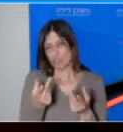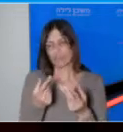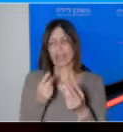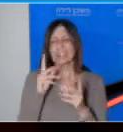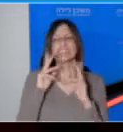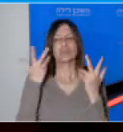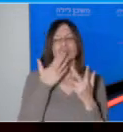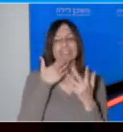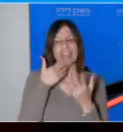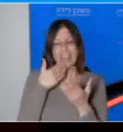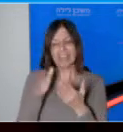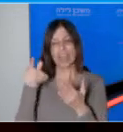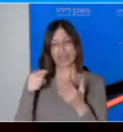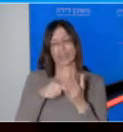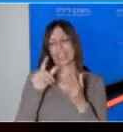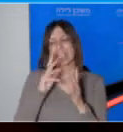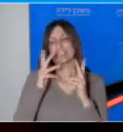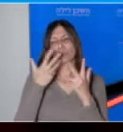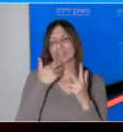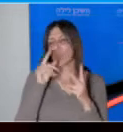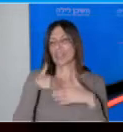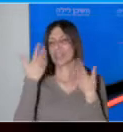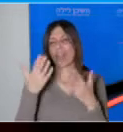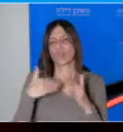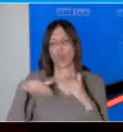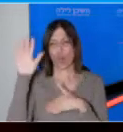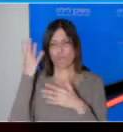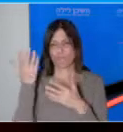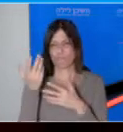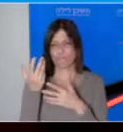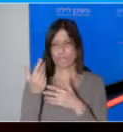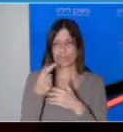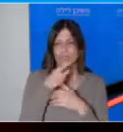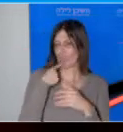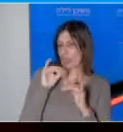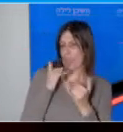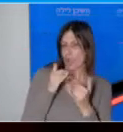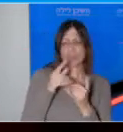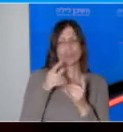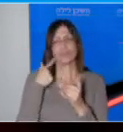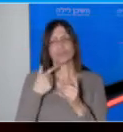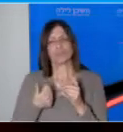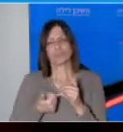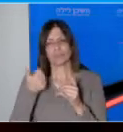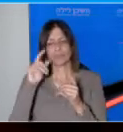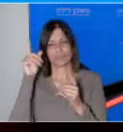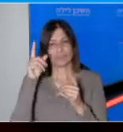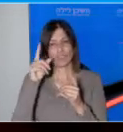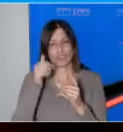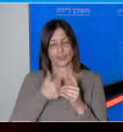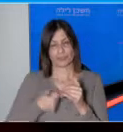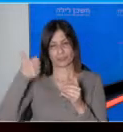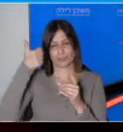כי הציבור הישראלי לא נתן לנתניהו רוב. עכשיו בואו, אתה הזכרת שהוא גם ראש התביעה, ופה צריך לומר משהו, מי שעומד